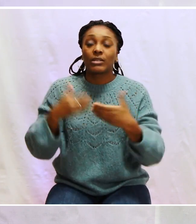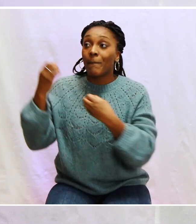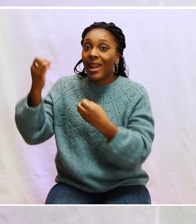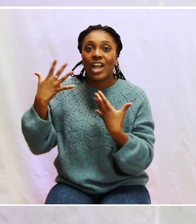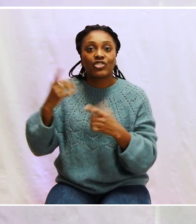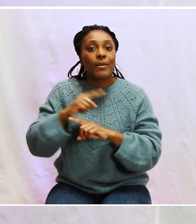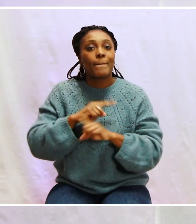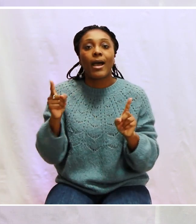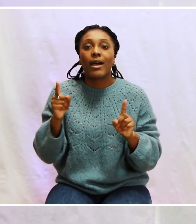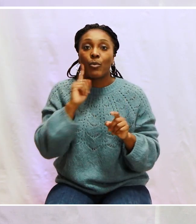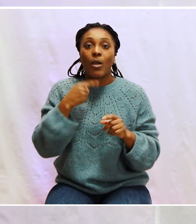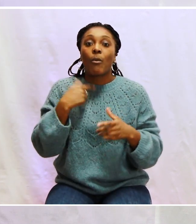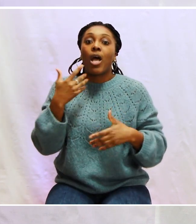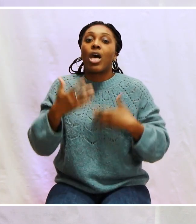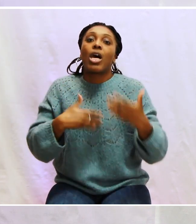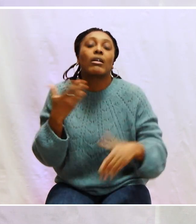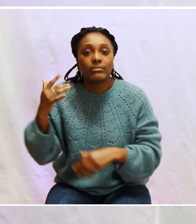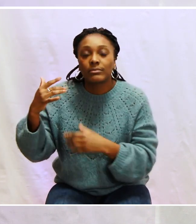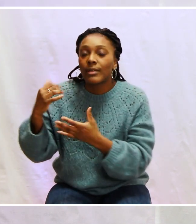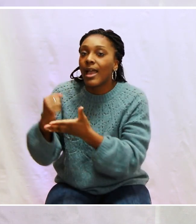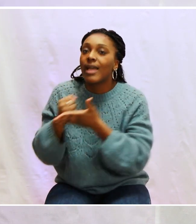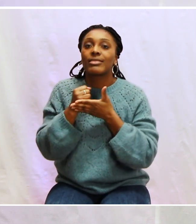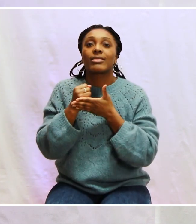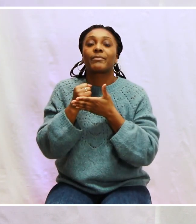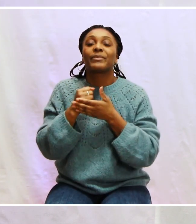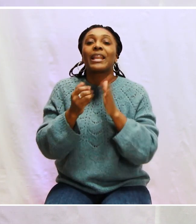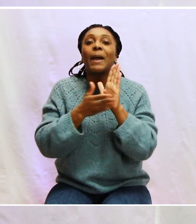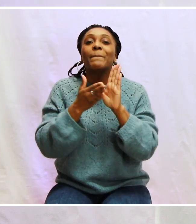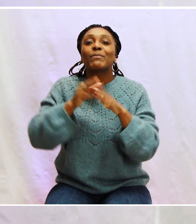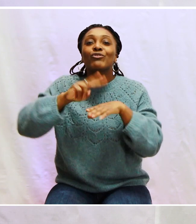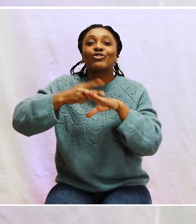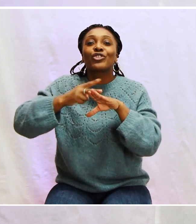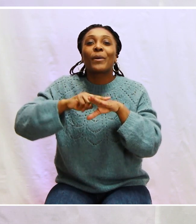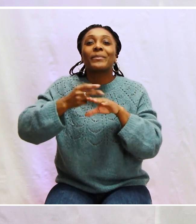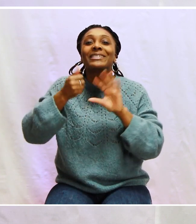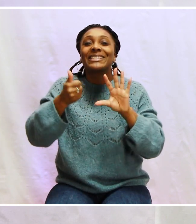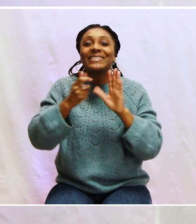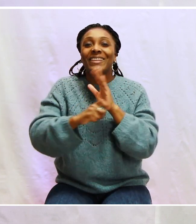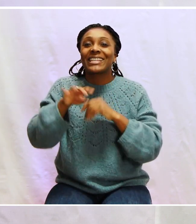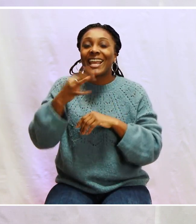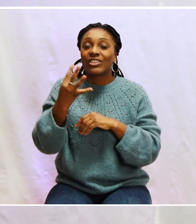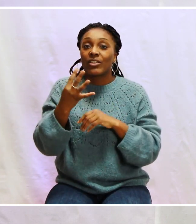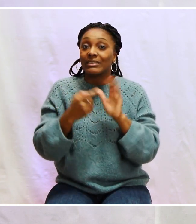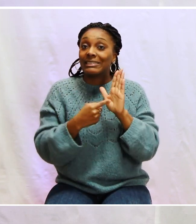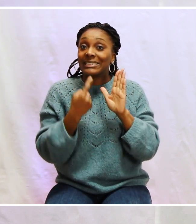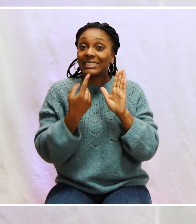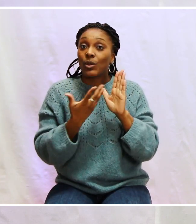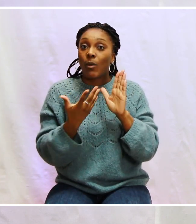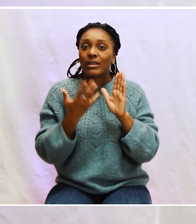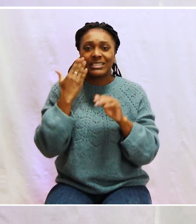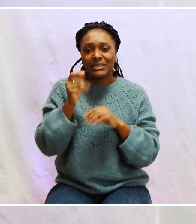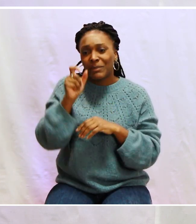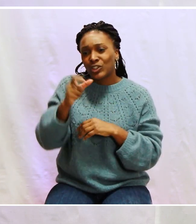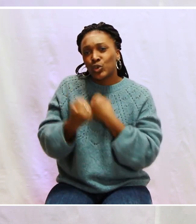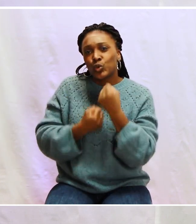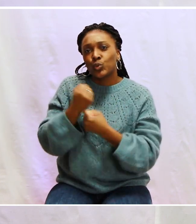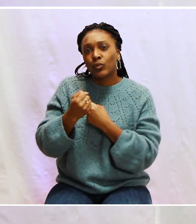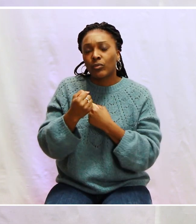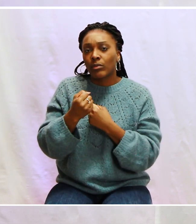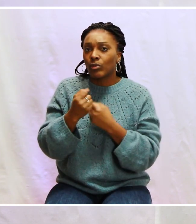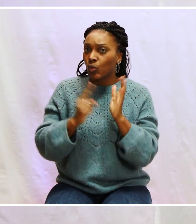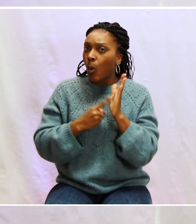lâché parce que j'étais en train de tomber. Job 6, 14 nous dit, celui qui souffre a droit à la compassion de son ami, même quand